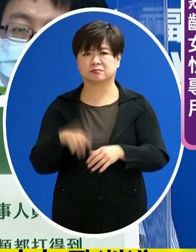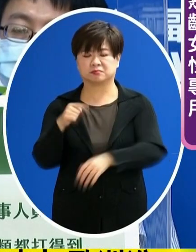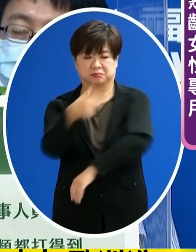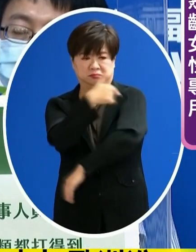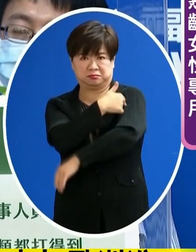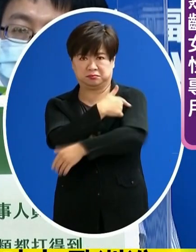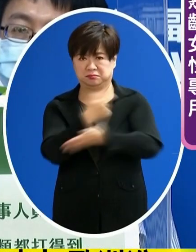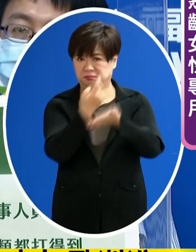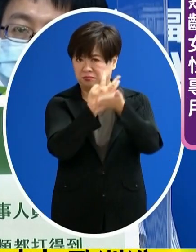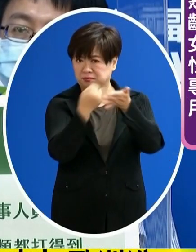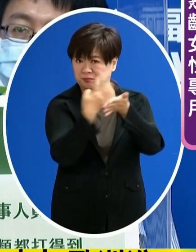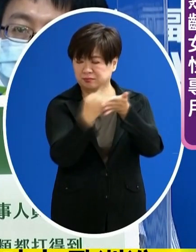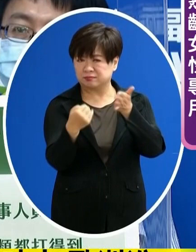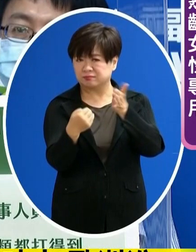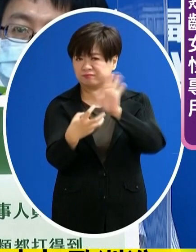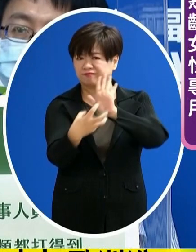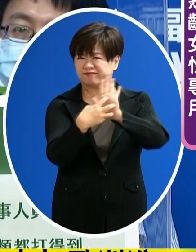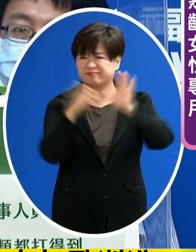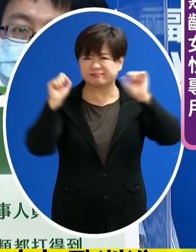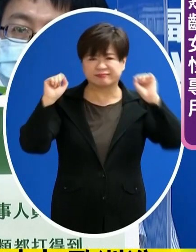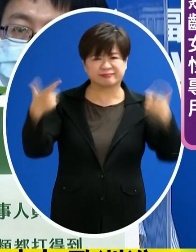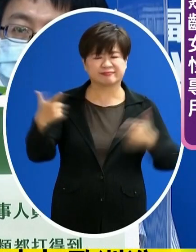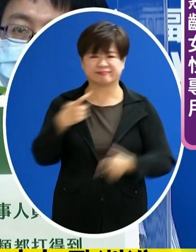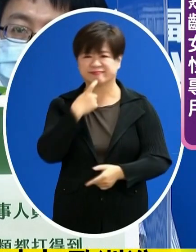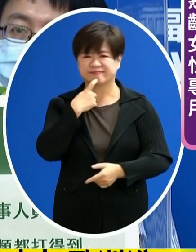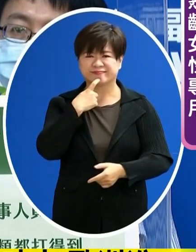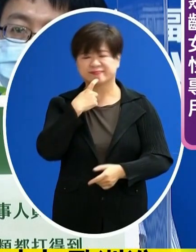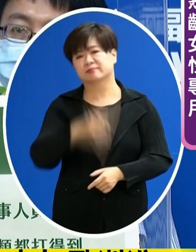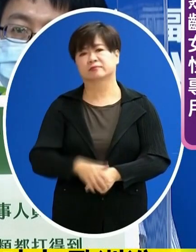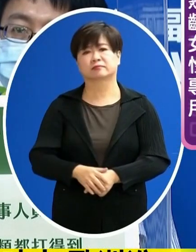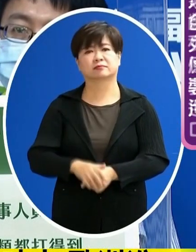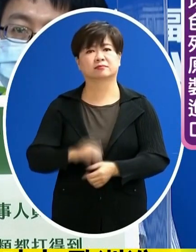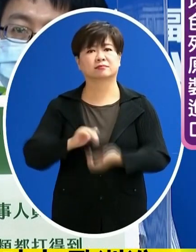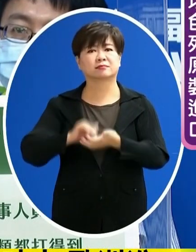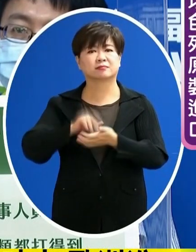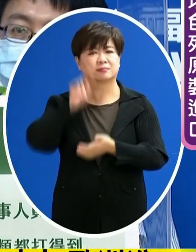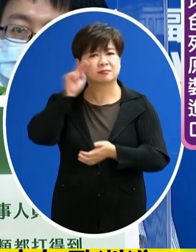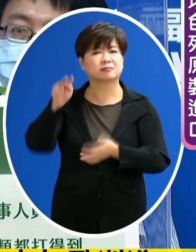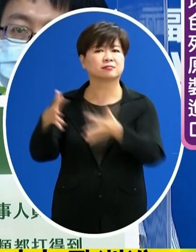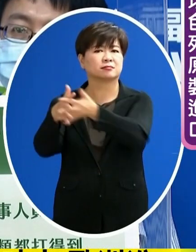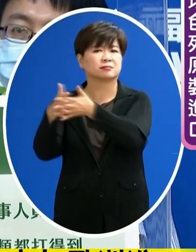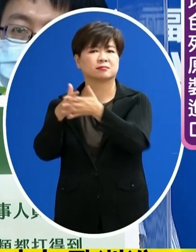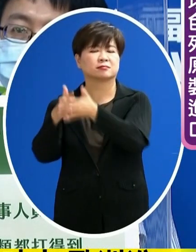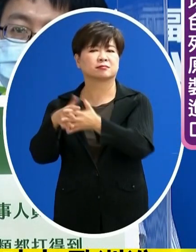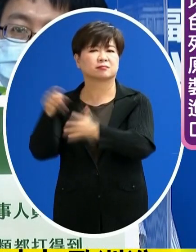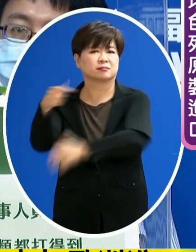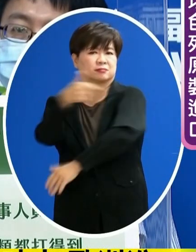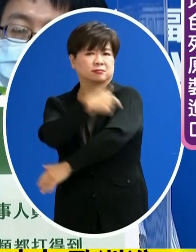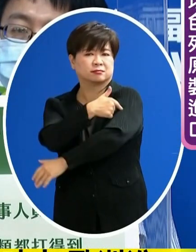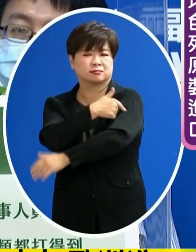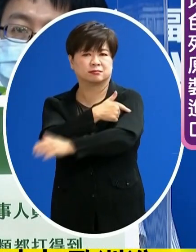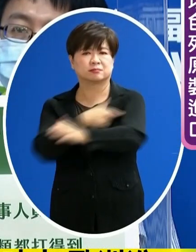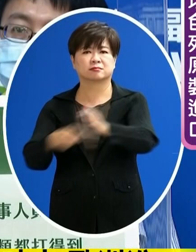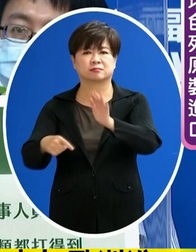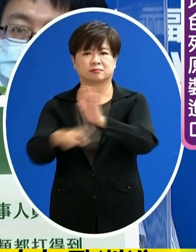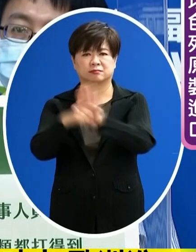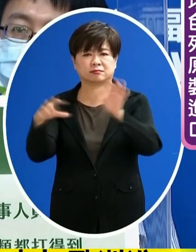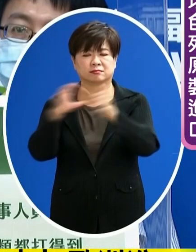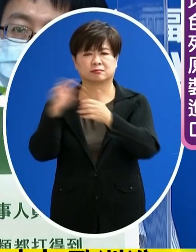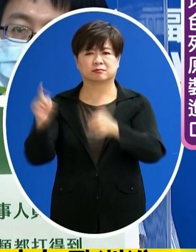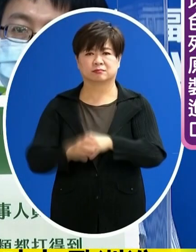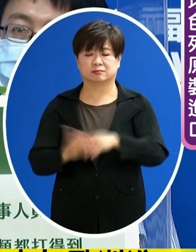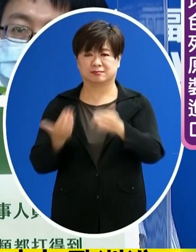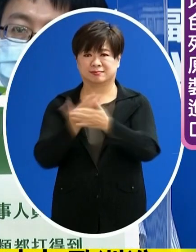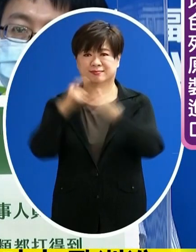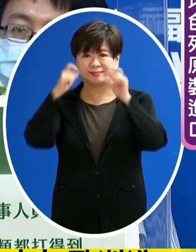说标示上面有一些不同。好，那大家看到可能是在美国的疫苗哈，基本上是标示为产品批号及生产